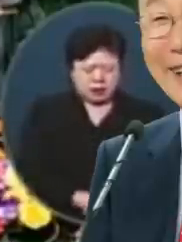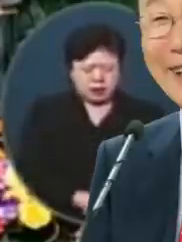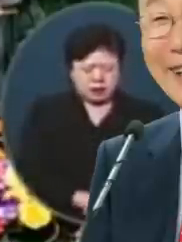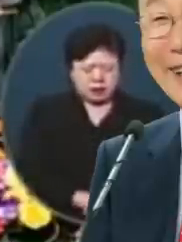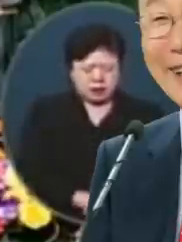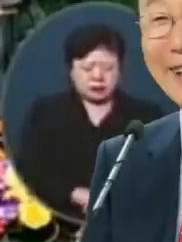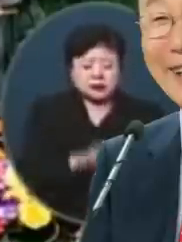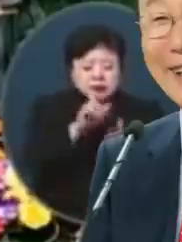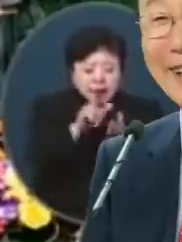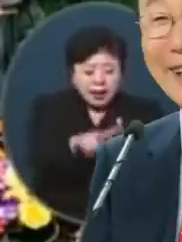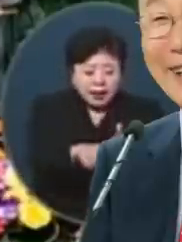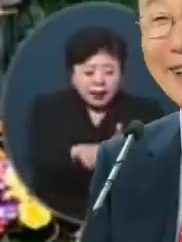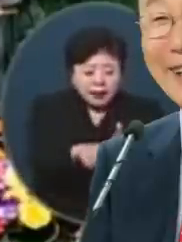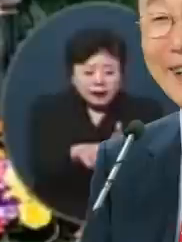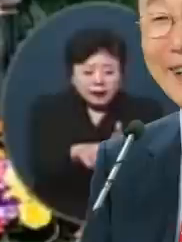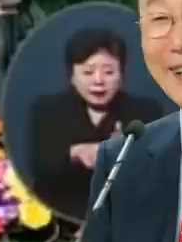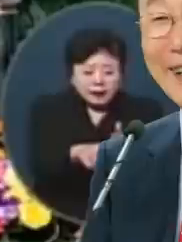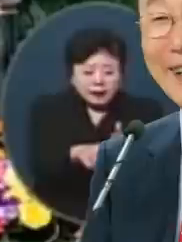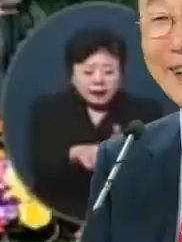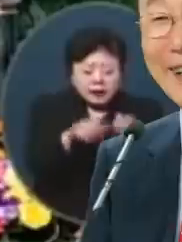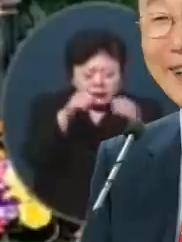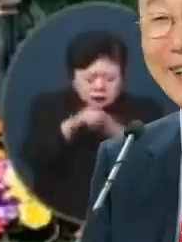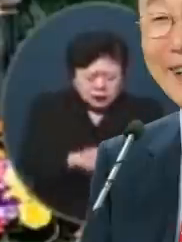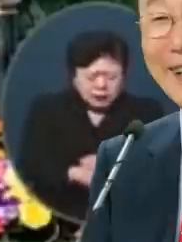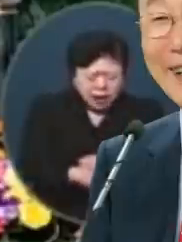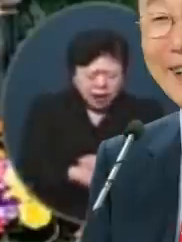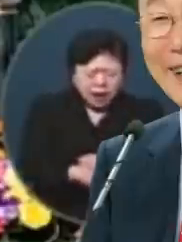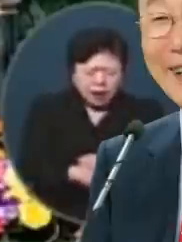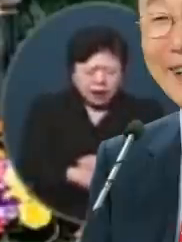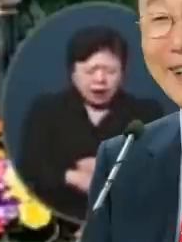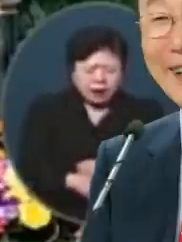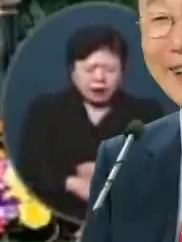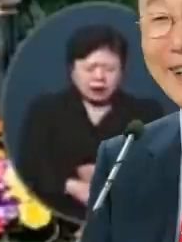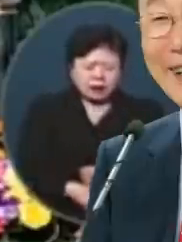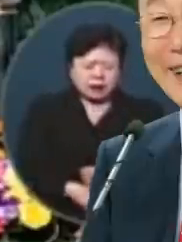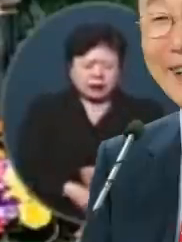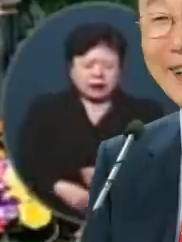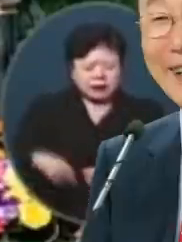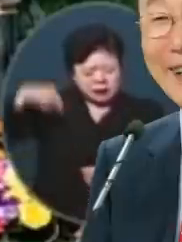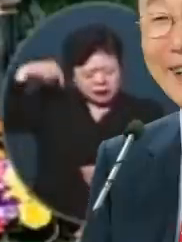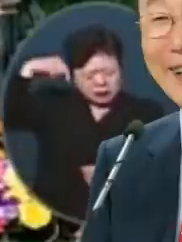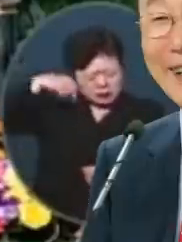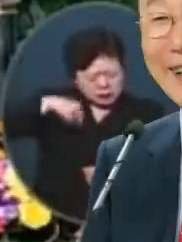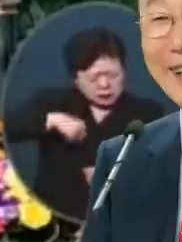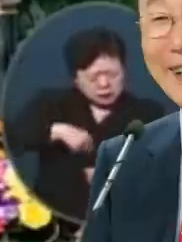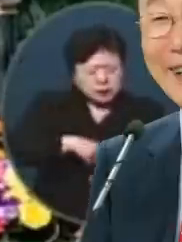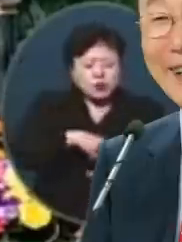그럴 때는 절망 뼈저리게 외로울